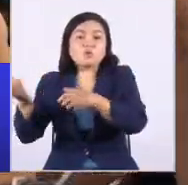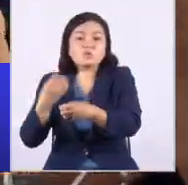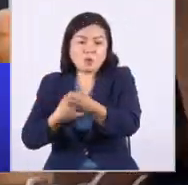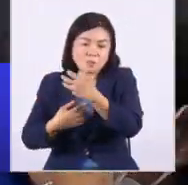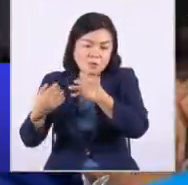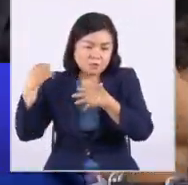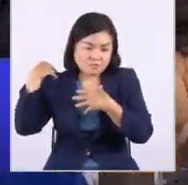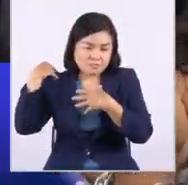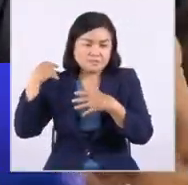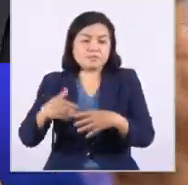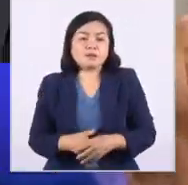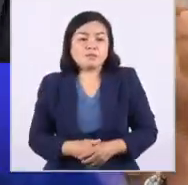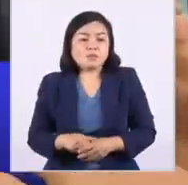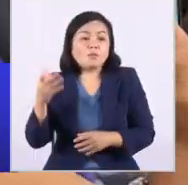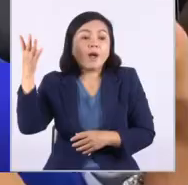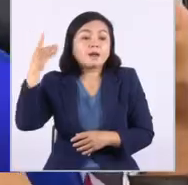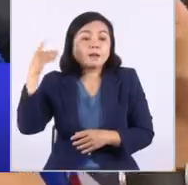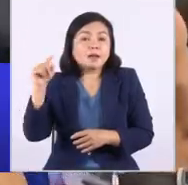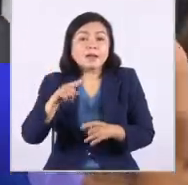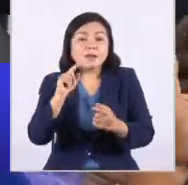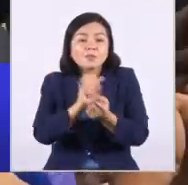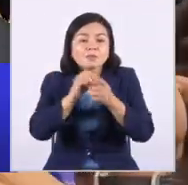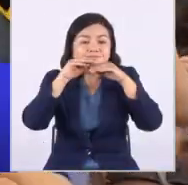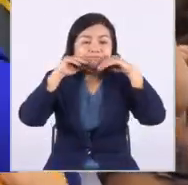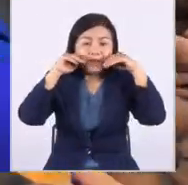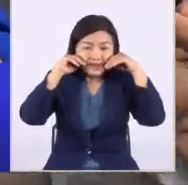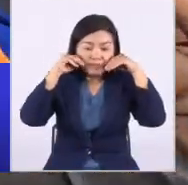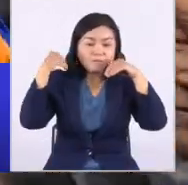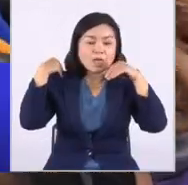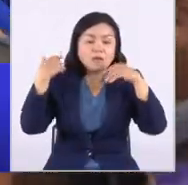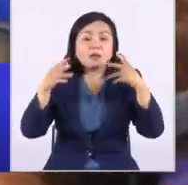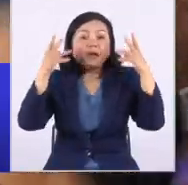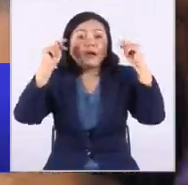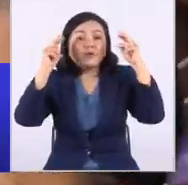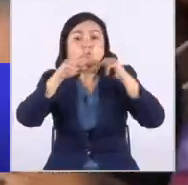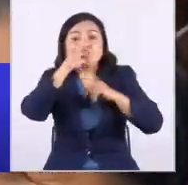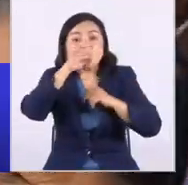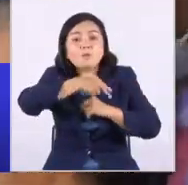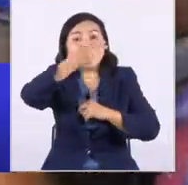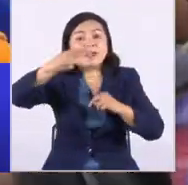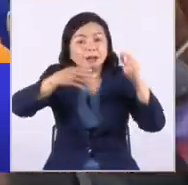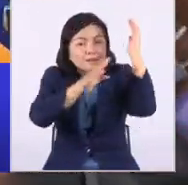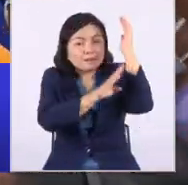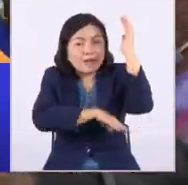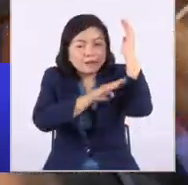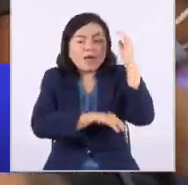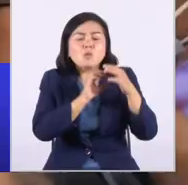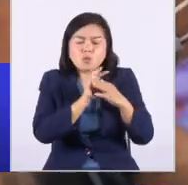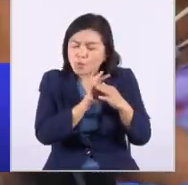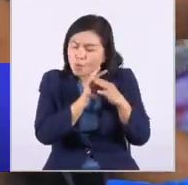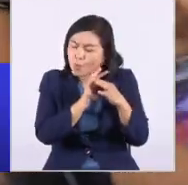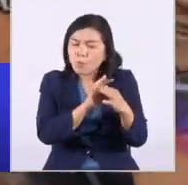ายกตู่สู้ๆอะไรเงี้ยนะนี่รอยยิ้มนะครับทีนี้นะครับนายกก็พูดเป็นภาษาท้องถิ่นนะเป็นห่วงอย่างแร